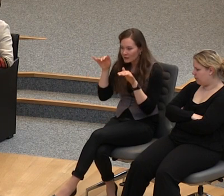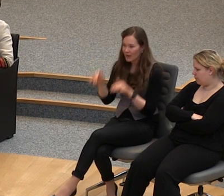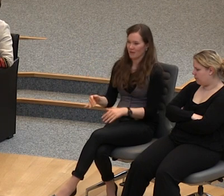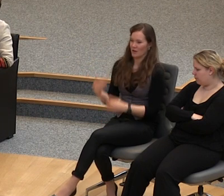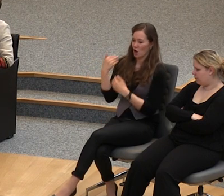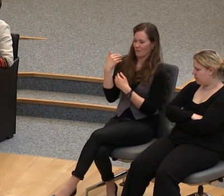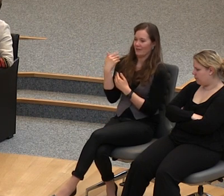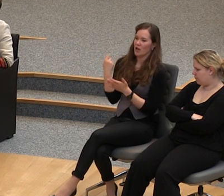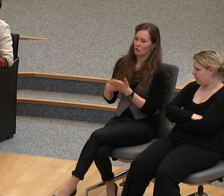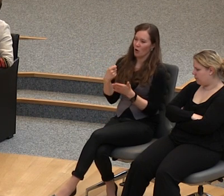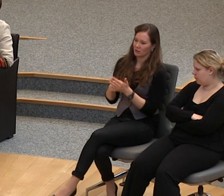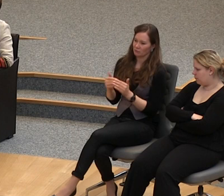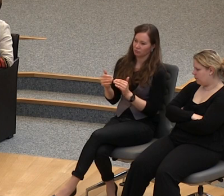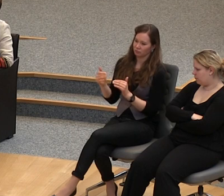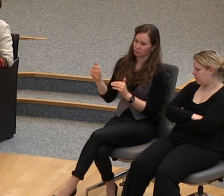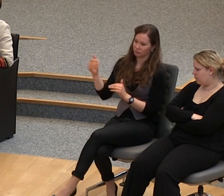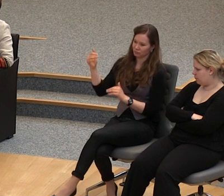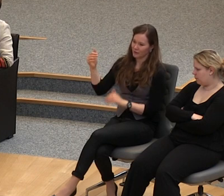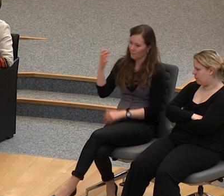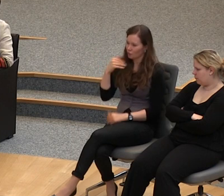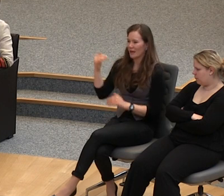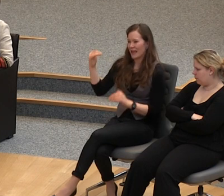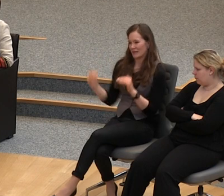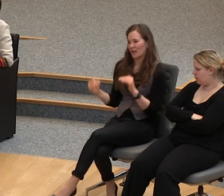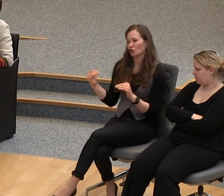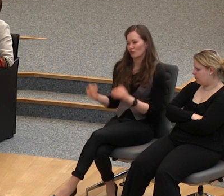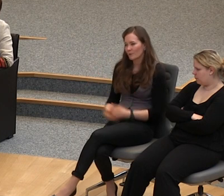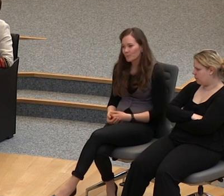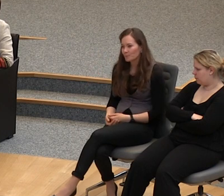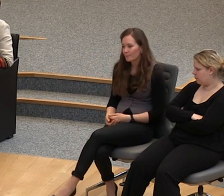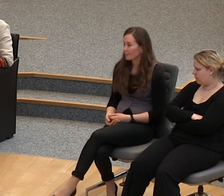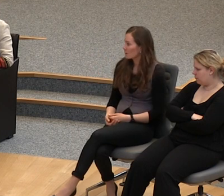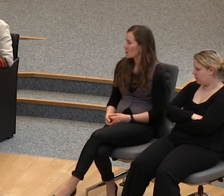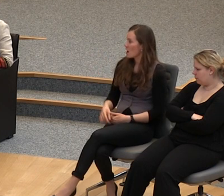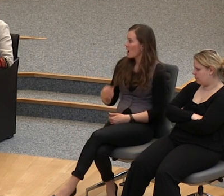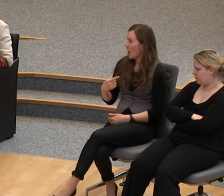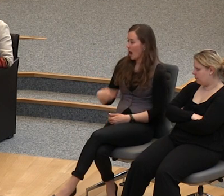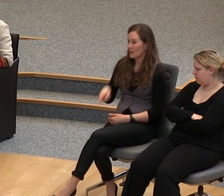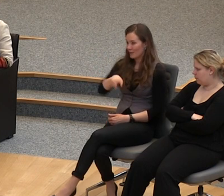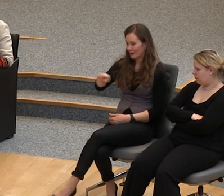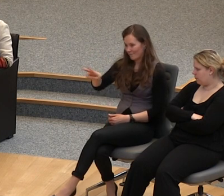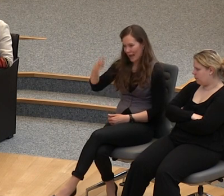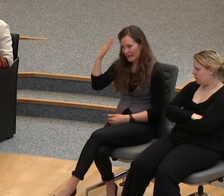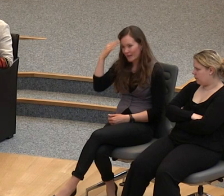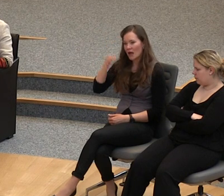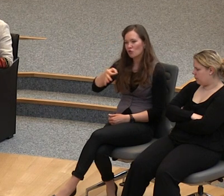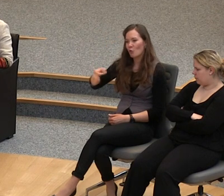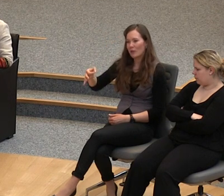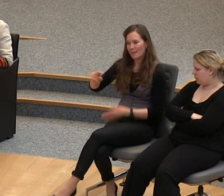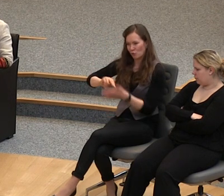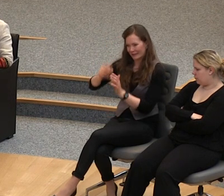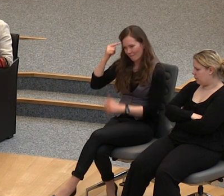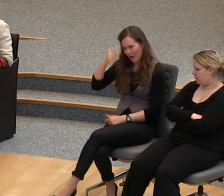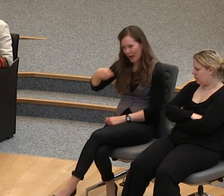der Eingliederungshilfe entlastet zu werden. Alle, die hier mit Kommunalpolitik befasst sind, wissen, dass